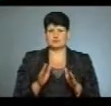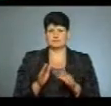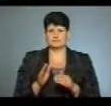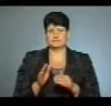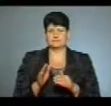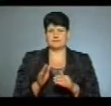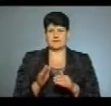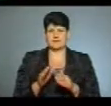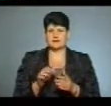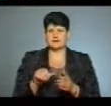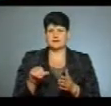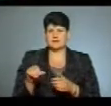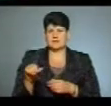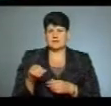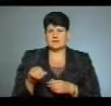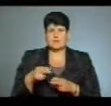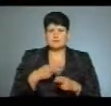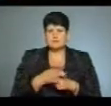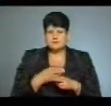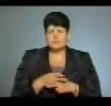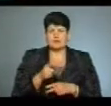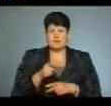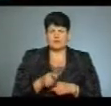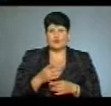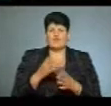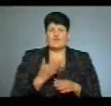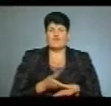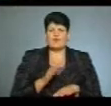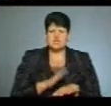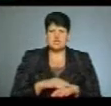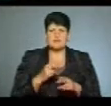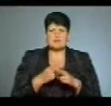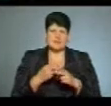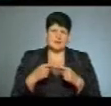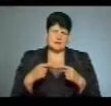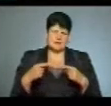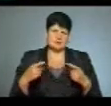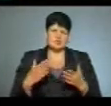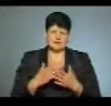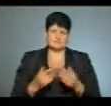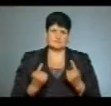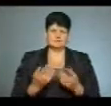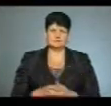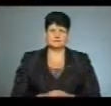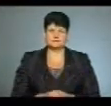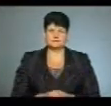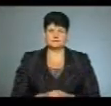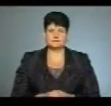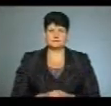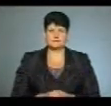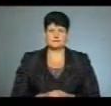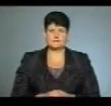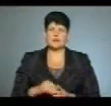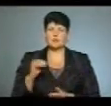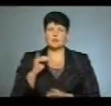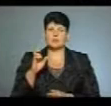що в нього концентрація різноманітних, навіть важких металів, інших речовин є доволі високою. Юрій Бойко каже,